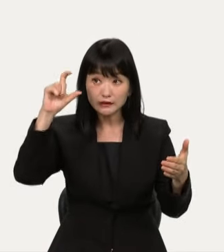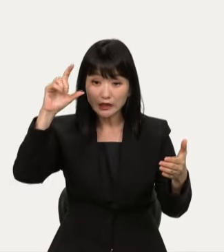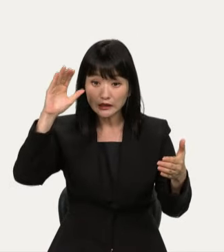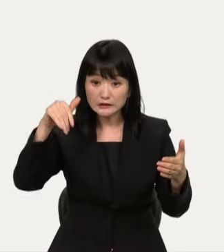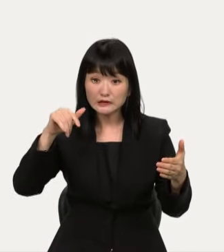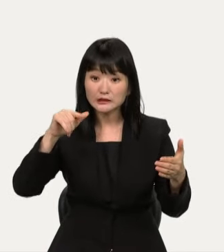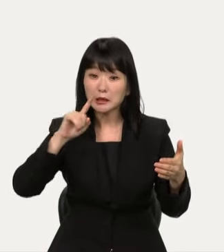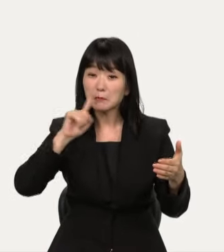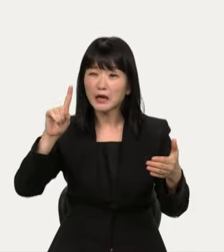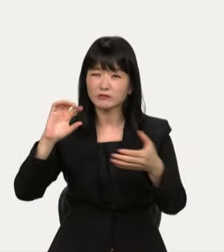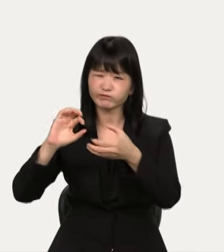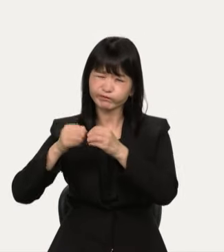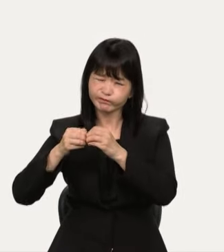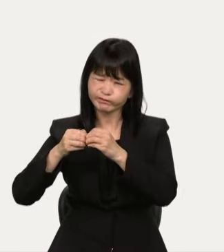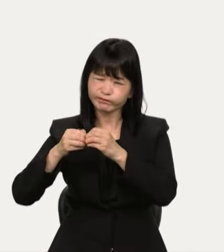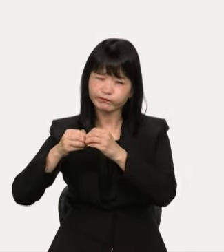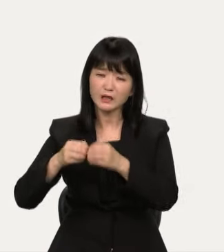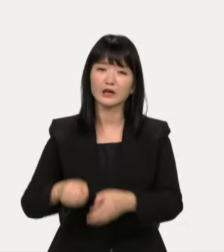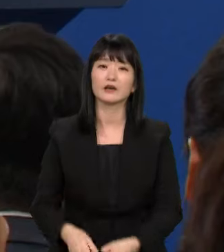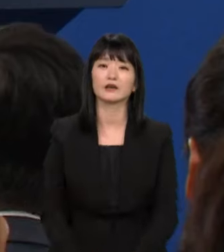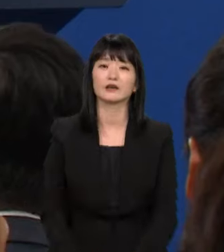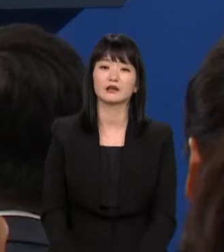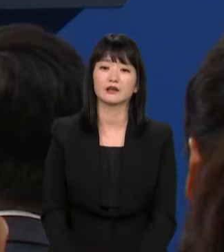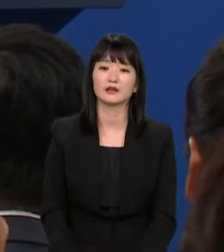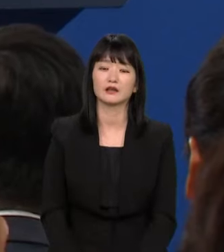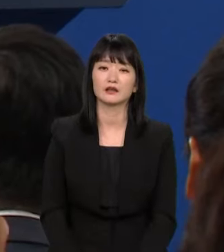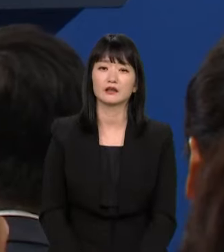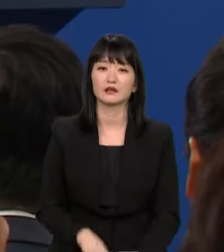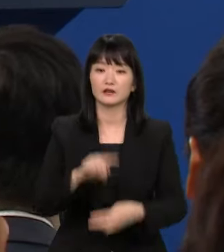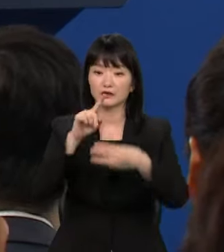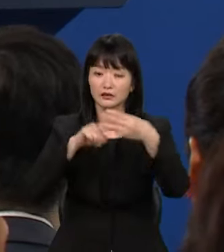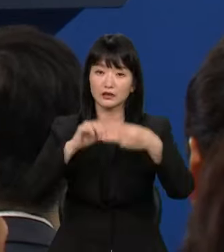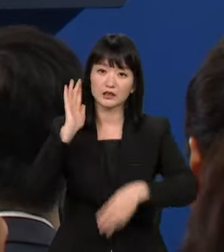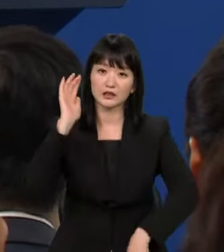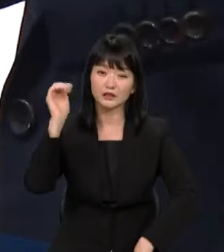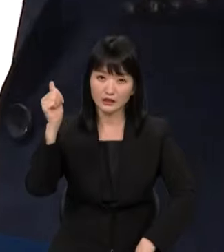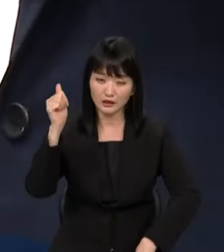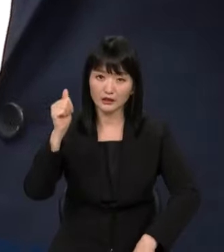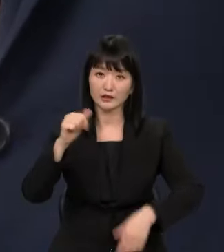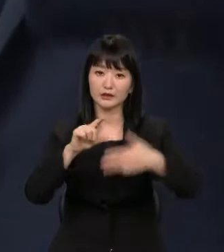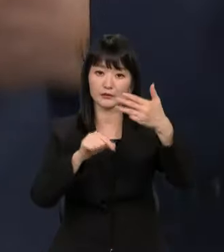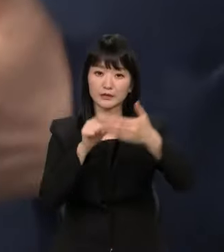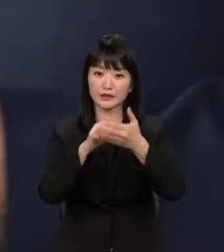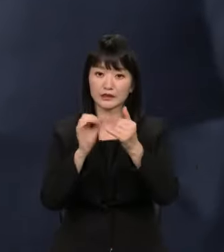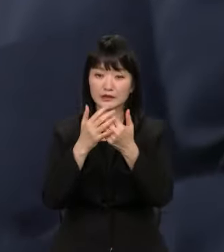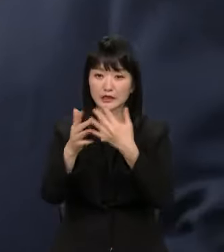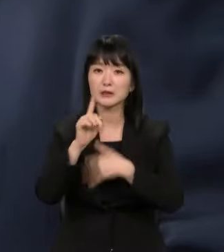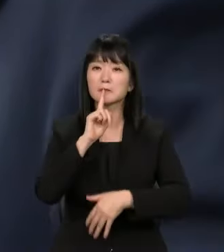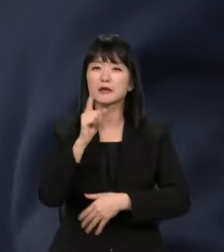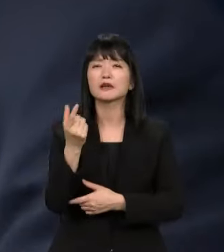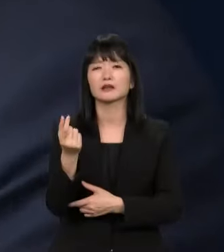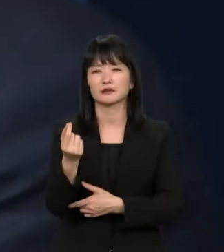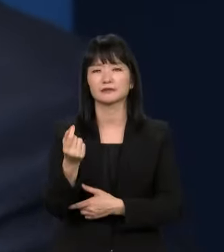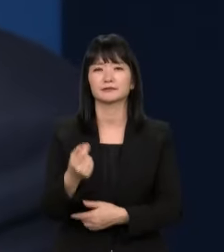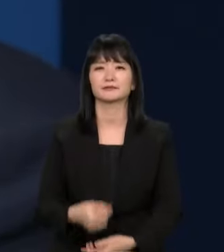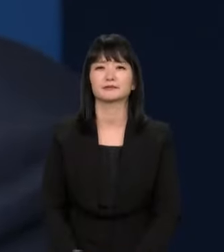발언을 조작했다는 주장도 했습니다. 윤석열 대통령의 지난달 기자회견 발언과 같은